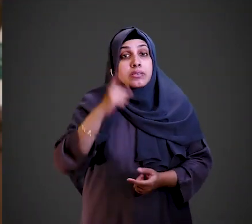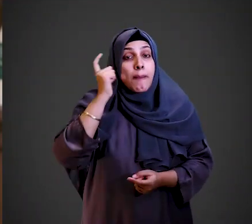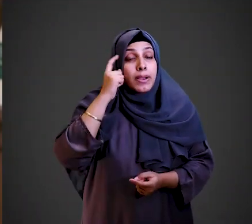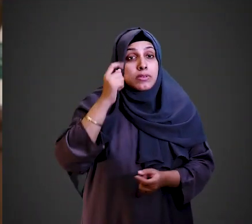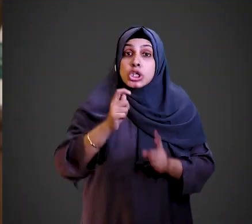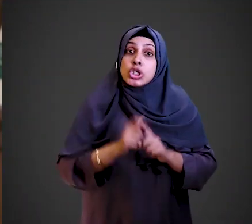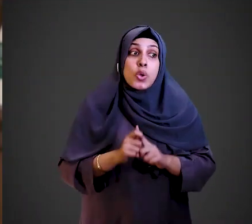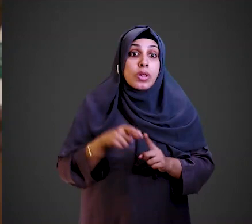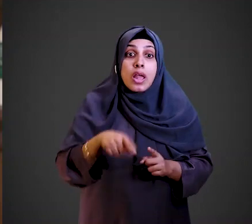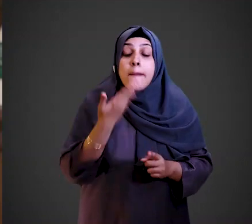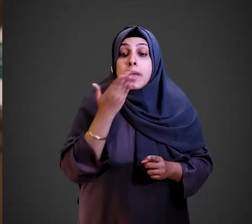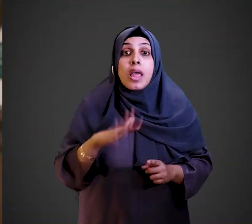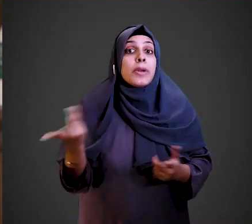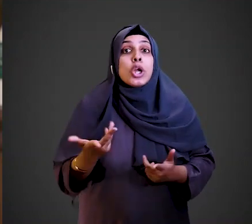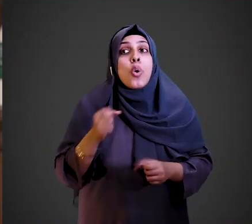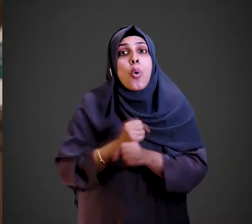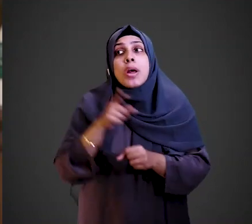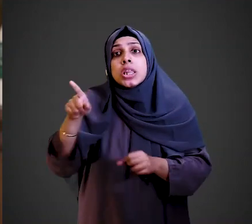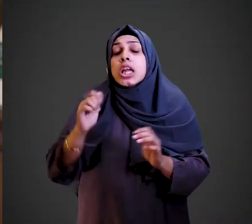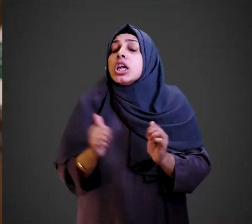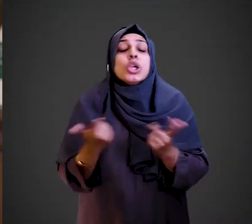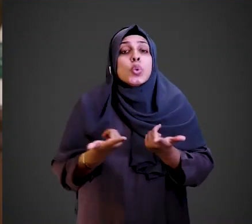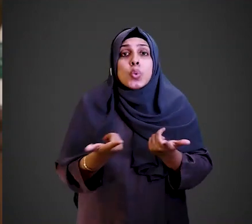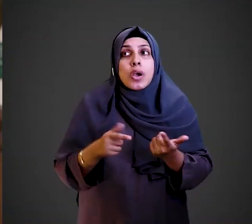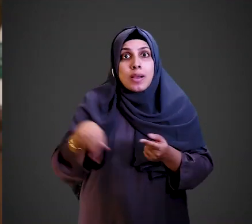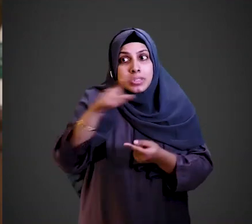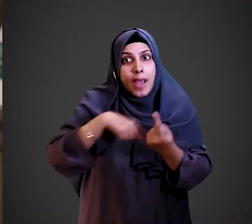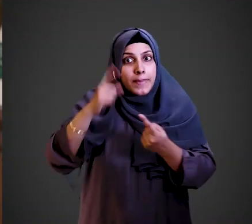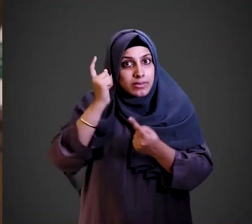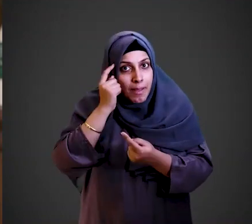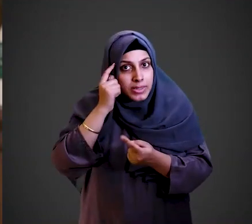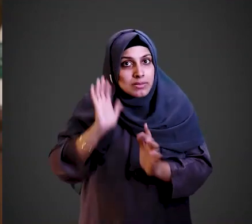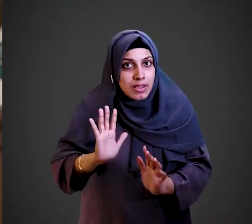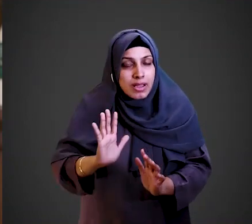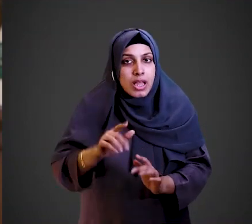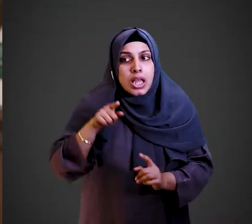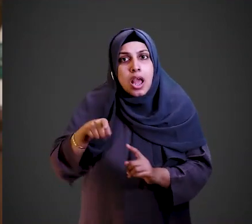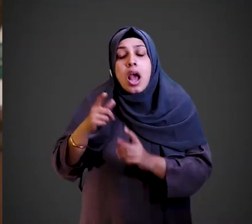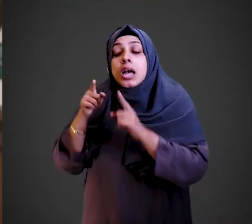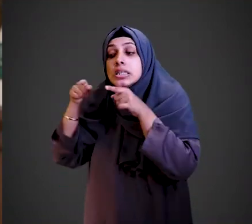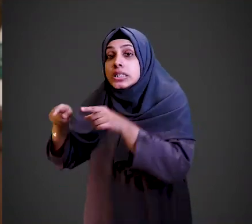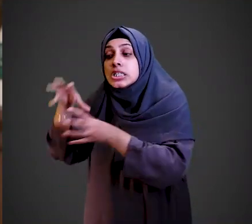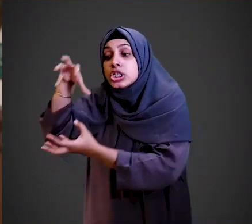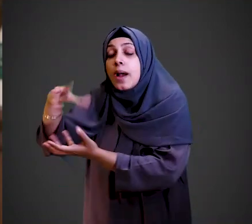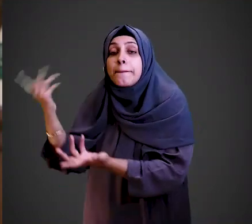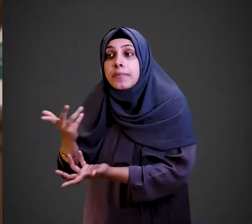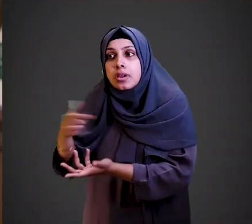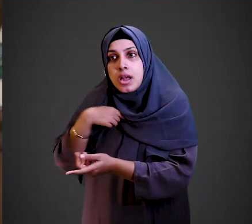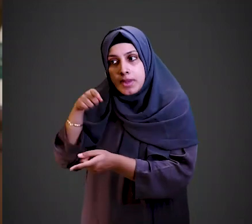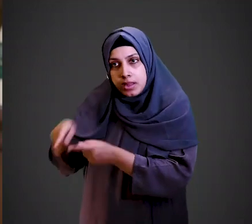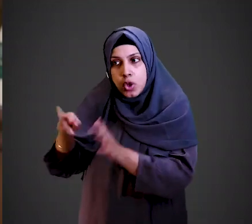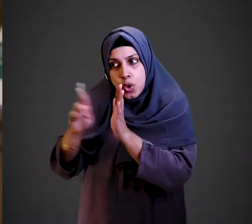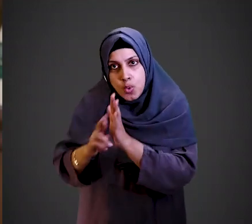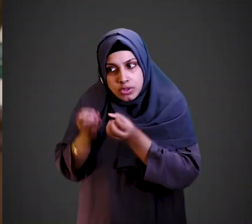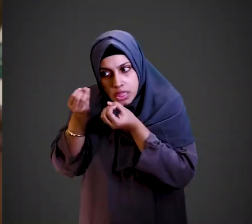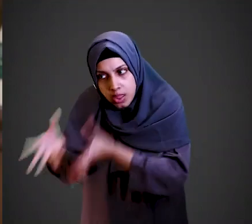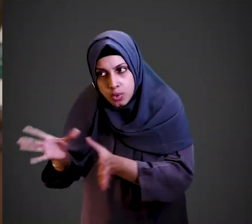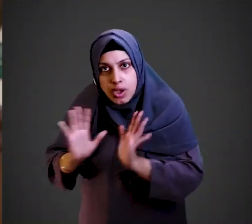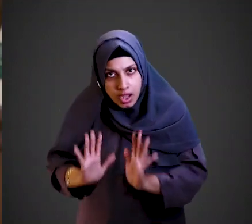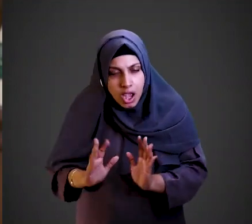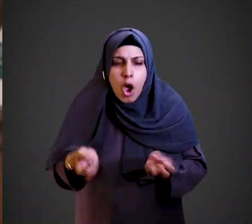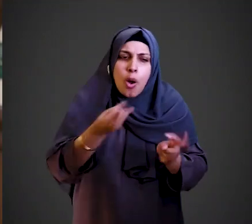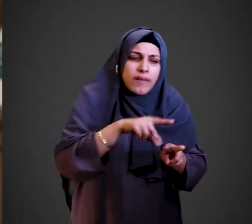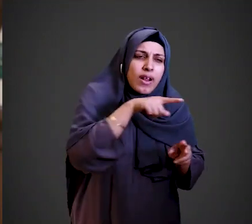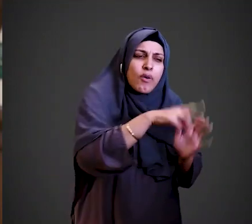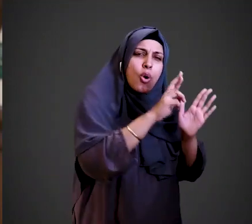یہ سمجھنا ضروری ہے کہ یہ کیا ہے اور حکومت یہ کیوں کرتی ہے، تاکہ ہم یہ سمجھ سکیں کہ کس جگہ پر ہمیں